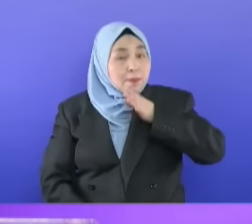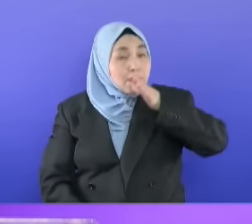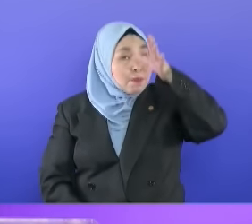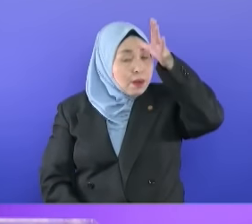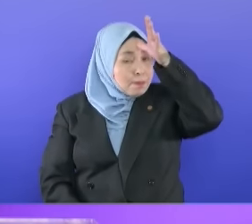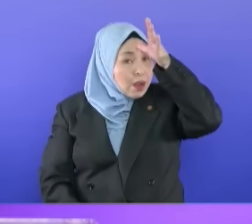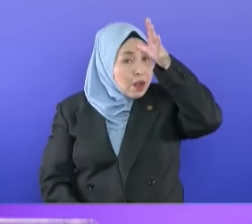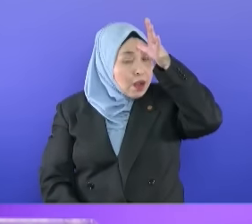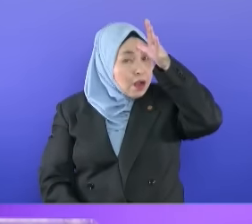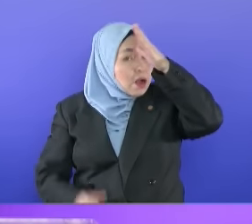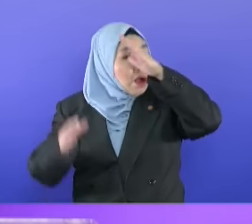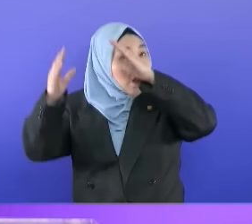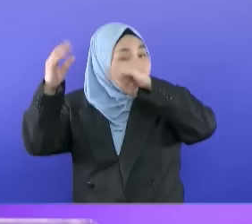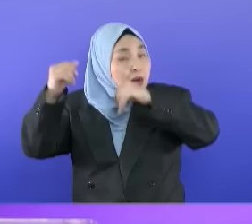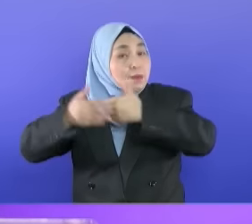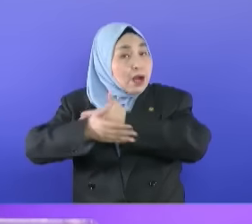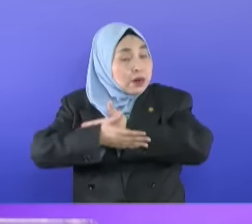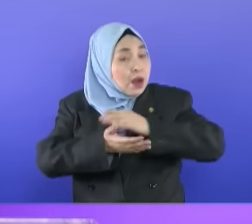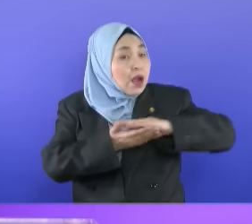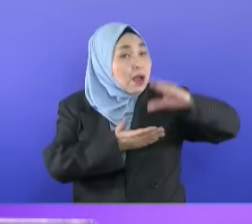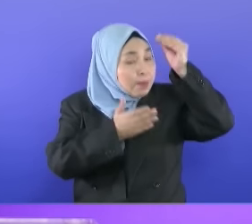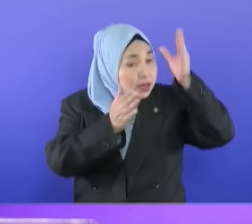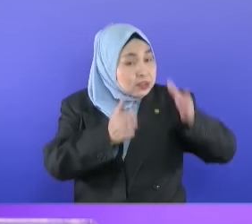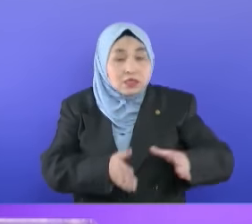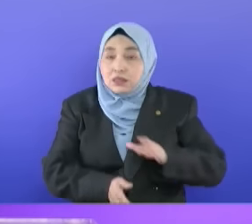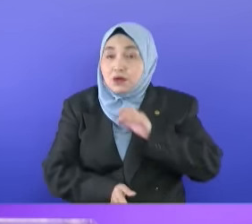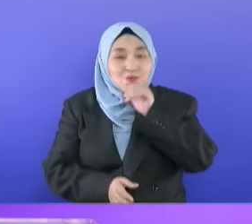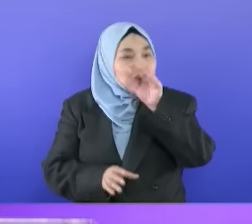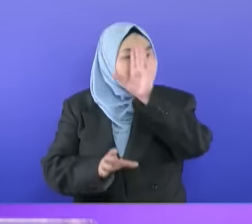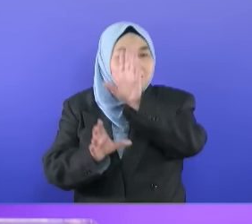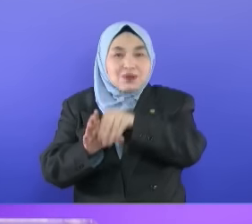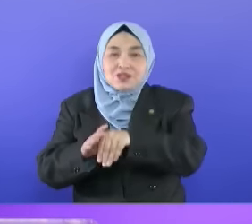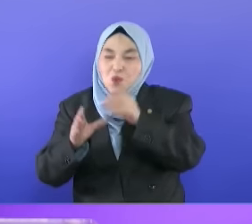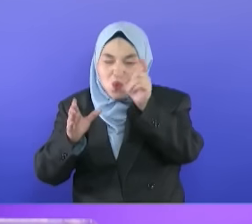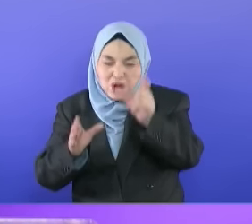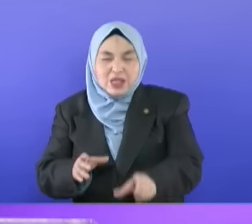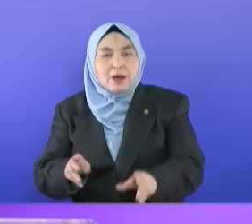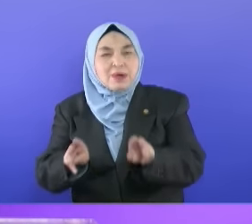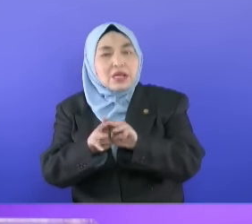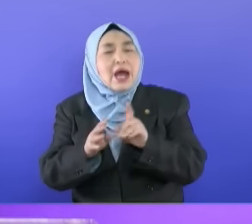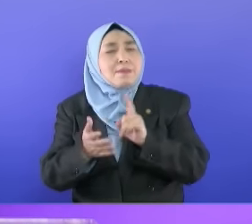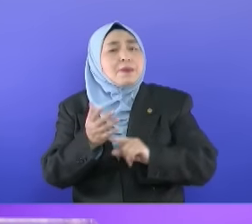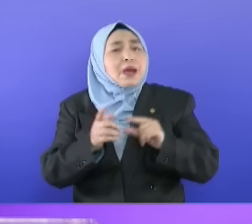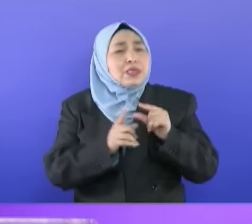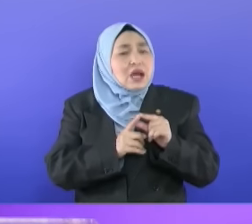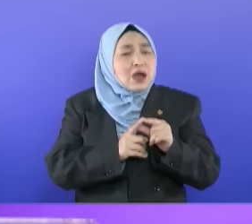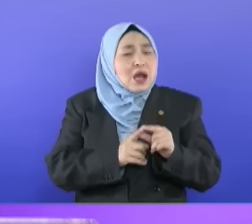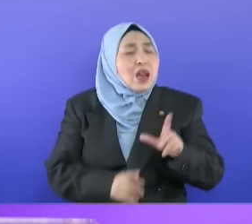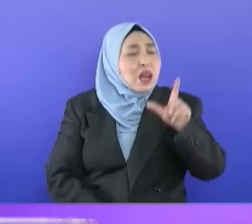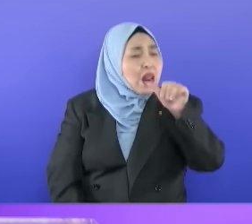agar anak-anak murid kita bukan tergolong daripada orang yang begini Apakah katanya